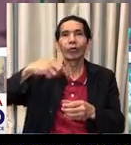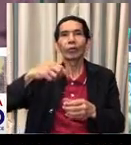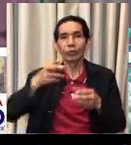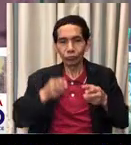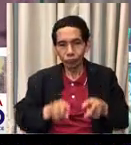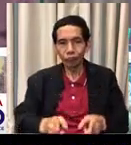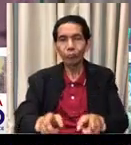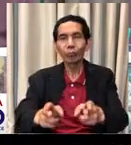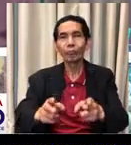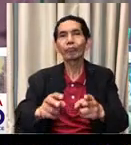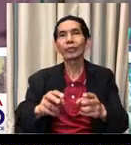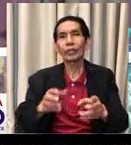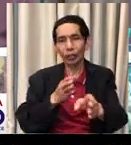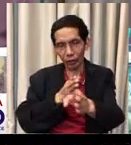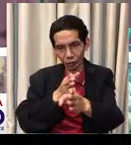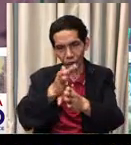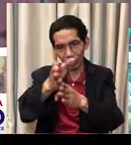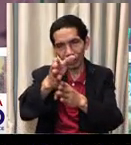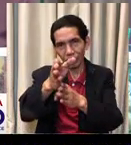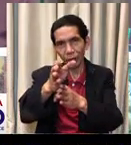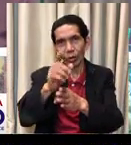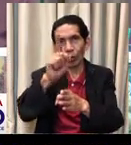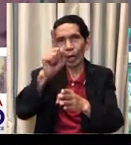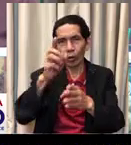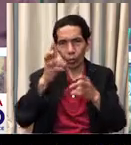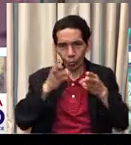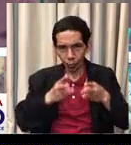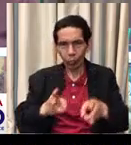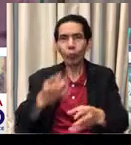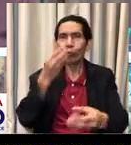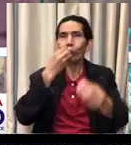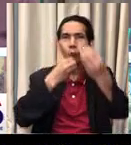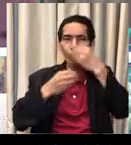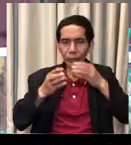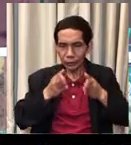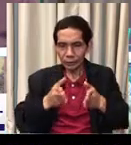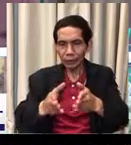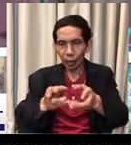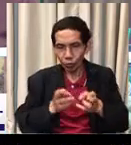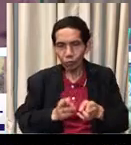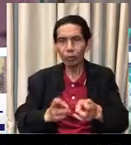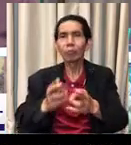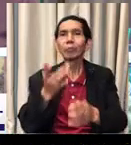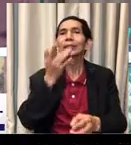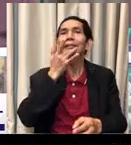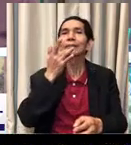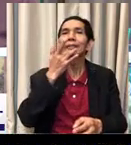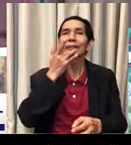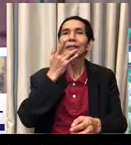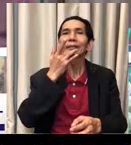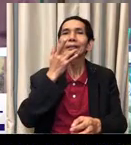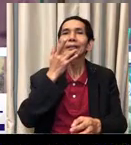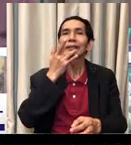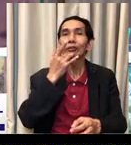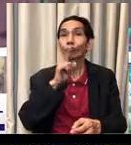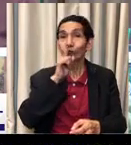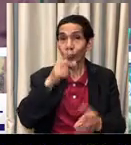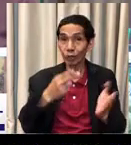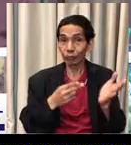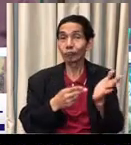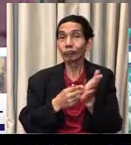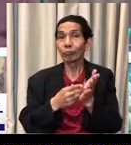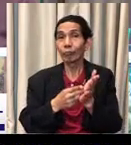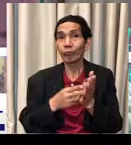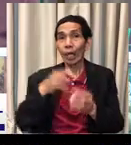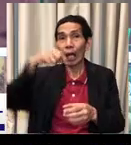Ugbo. Diretso ka lang. Basta isang buong kali yun, puro chicha yun. Masarap po talaga. Sa totoo lang, yung ano